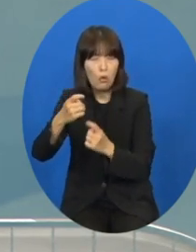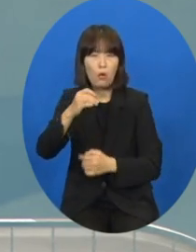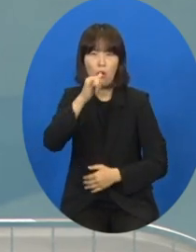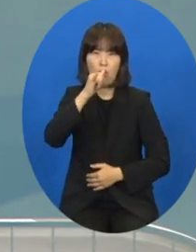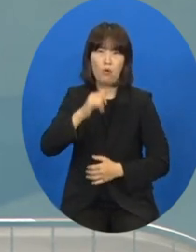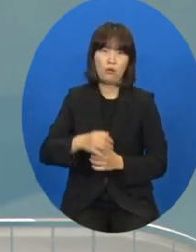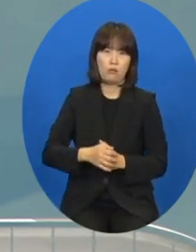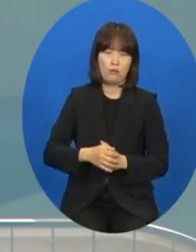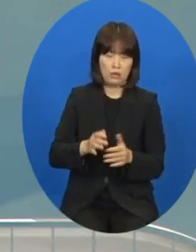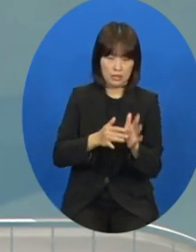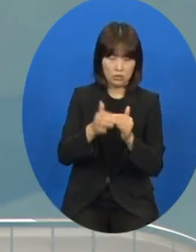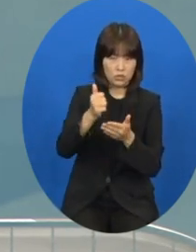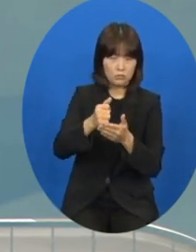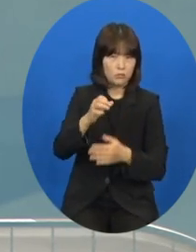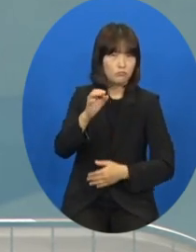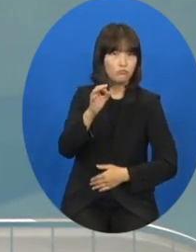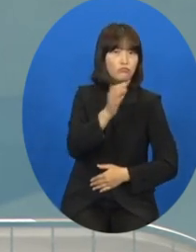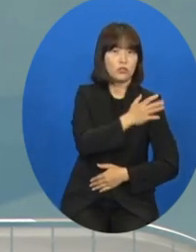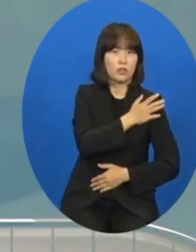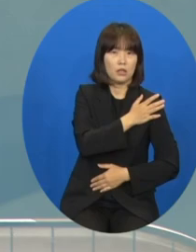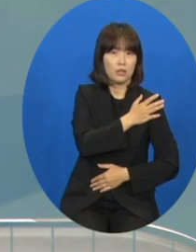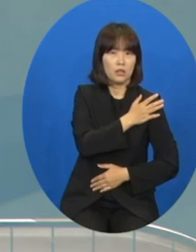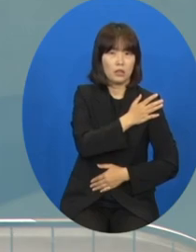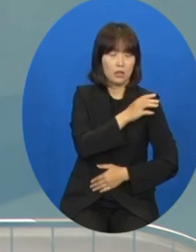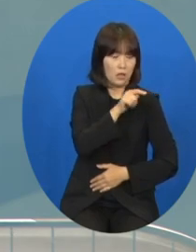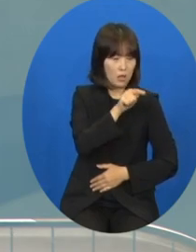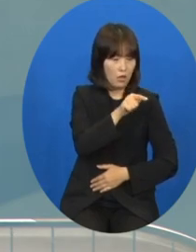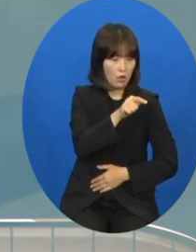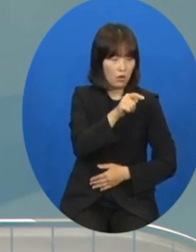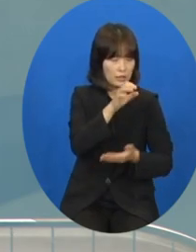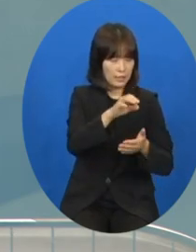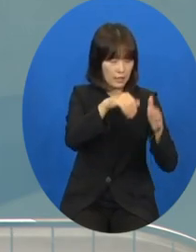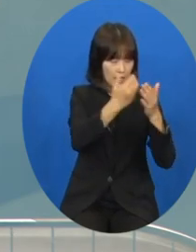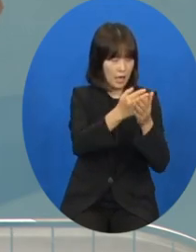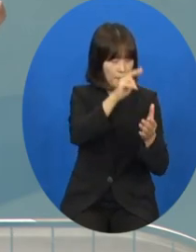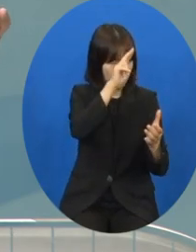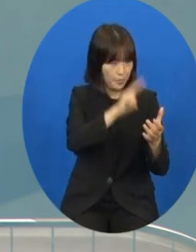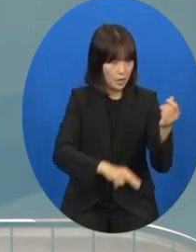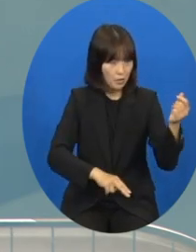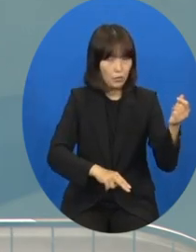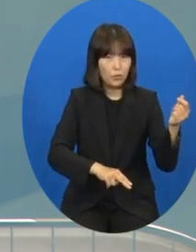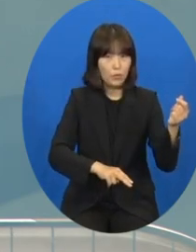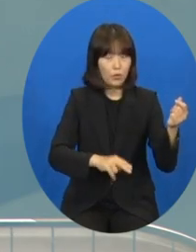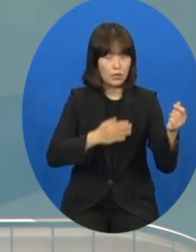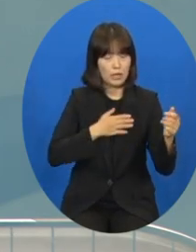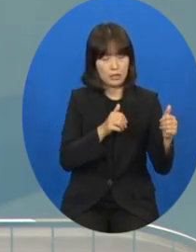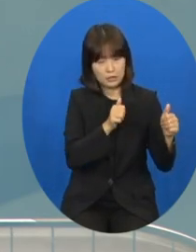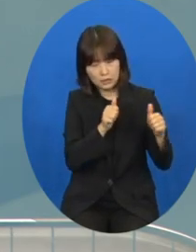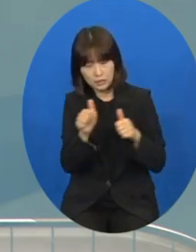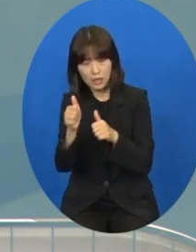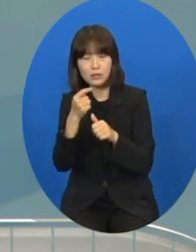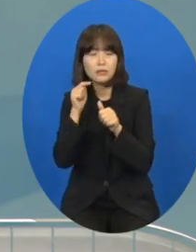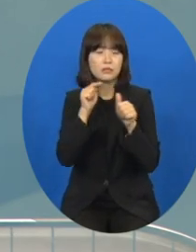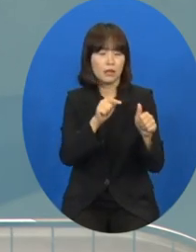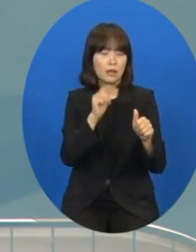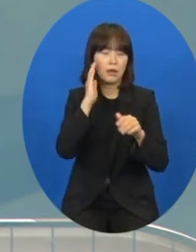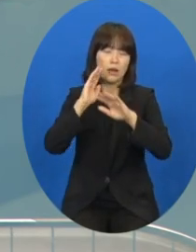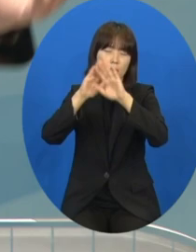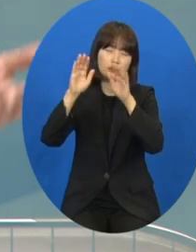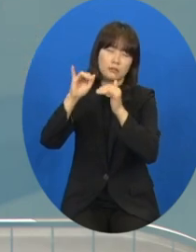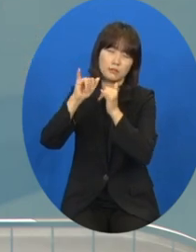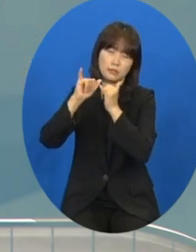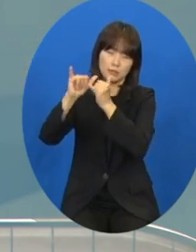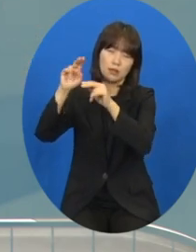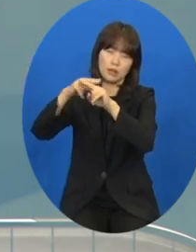예수님께서 부자에게 내 재산 다 팔고 그리고 나를 따르라, 하늘의 상급이 클